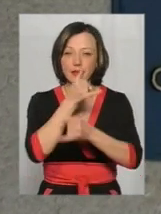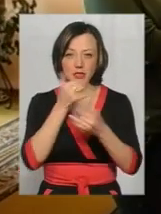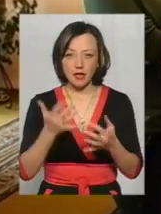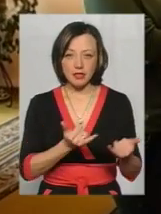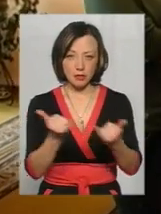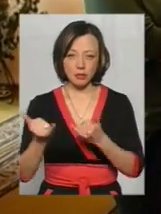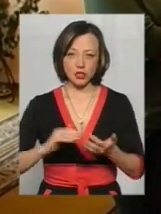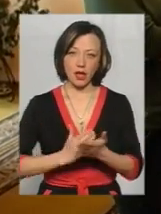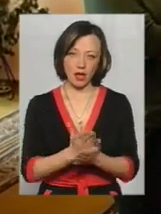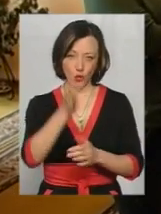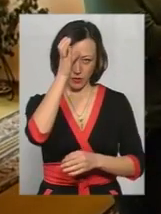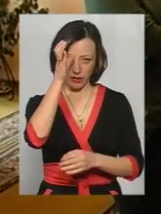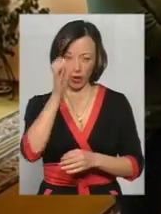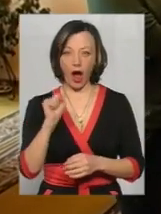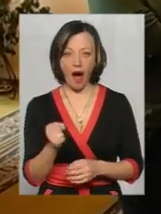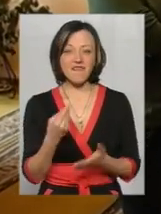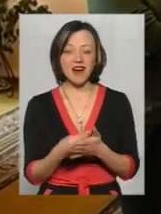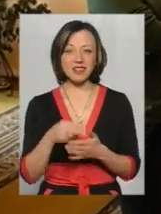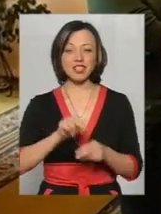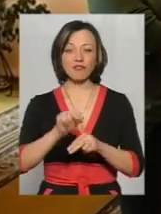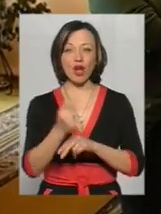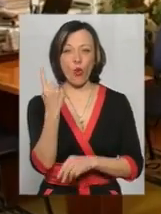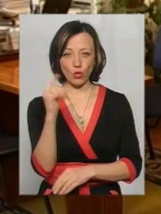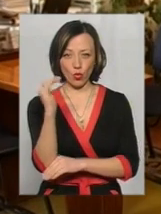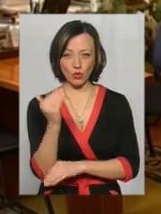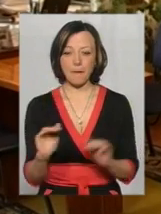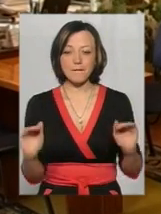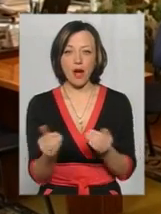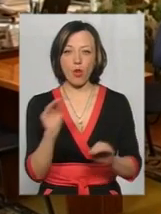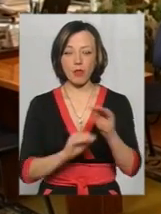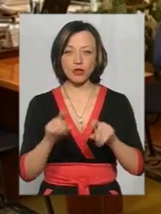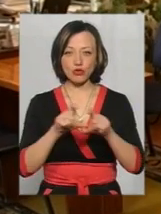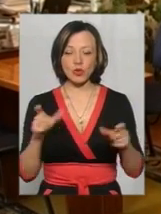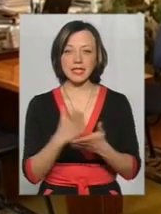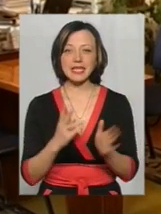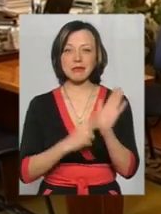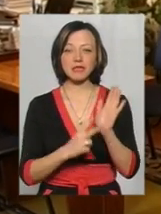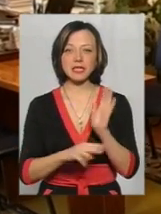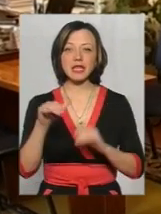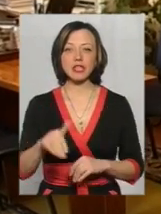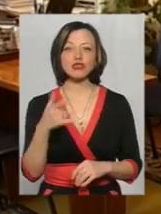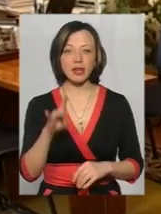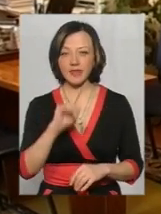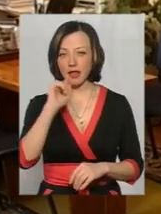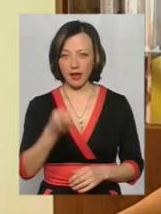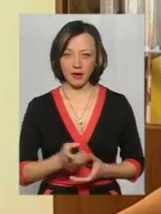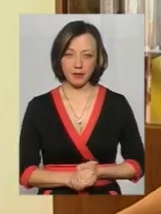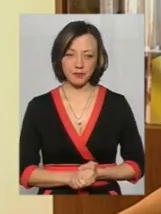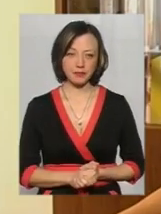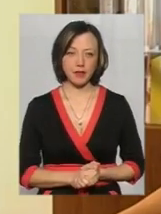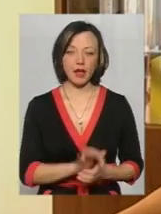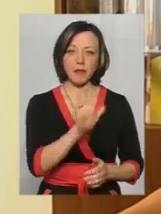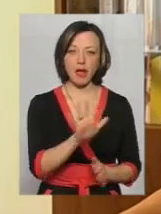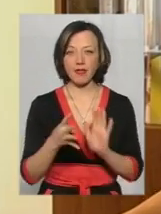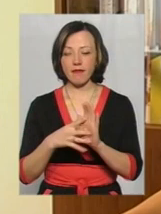забезпечити якісної освіти, а вартість навчання одного учня у малокомплектній школі складає 70 тисяч гривень на рік. Із